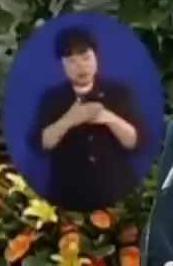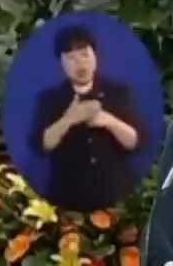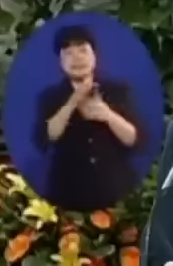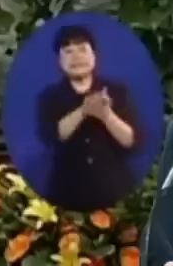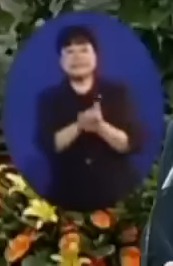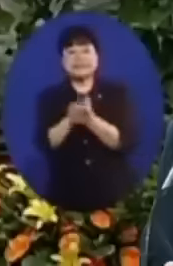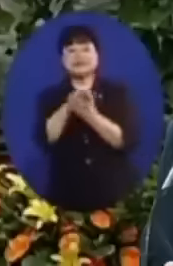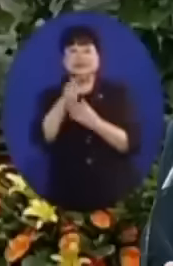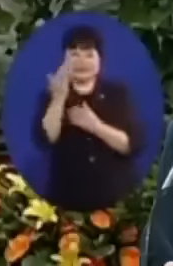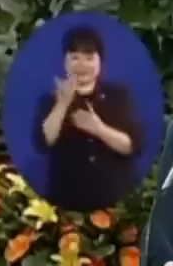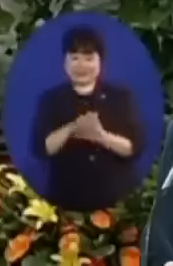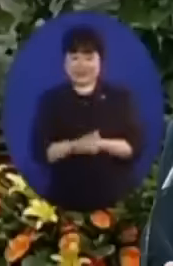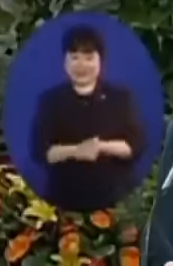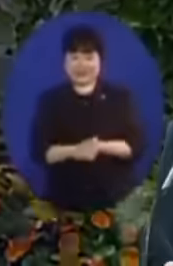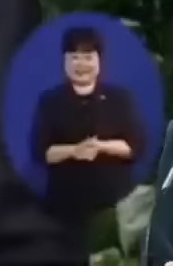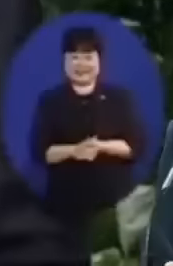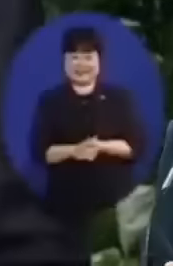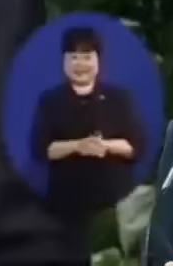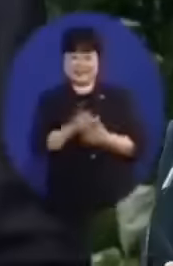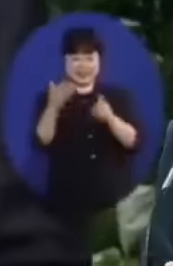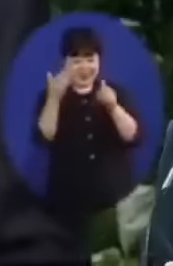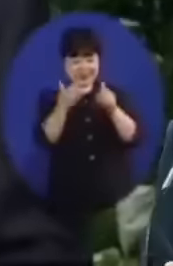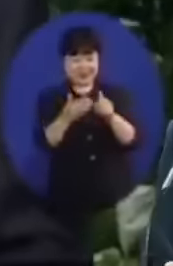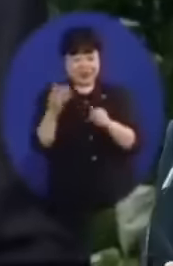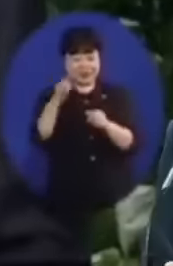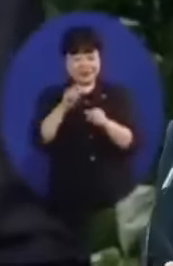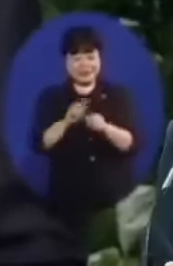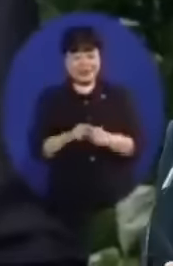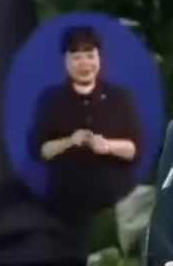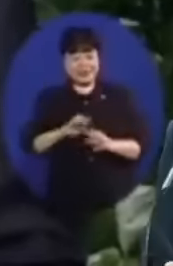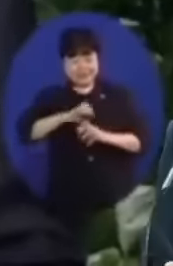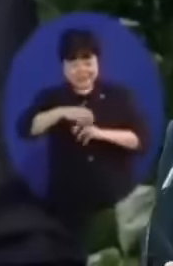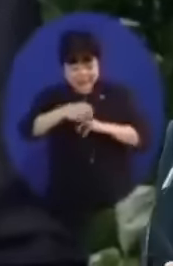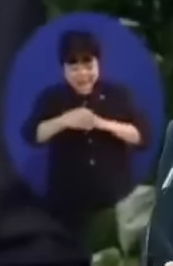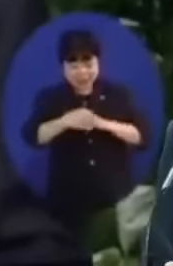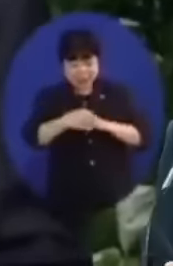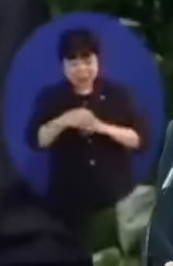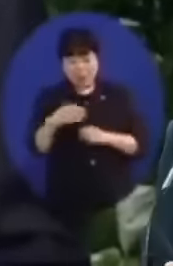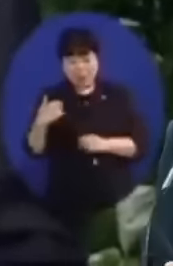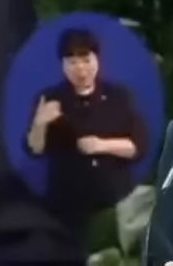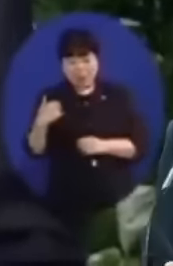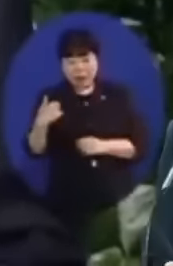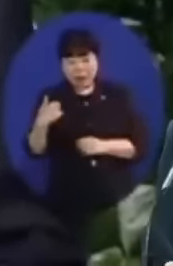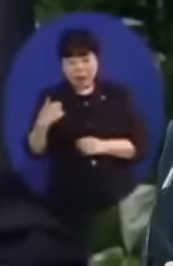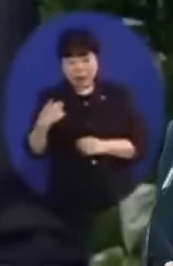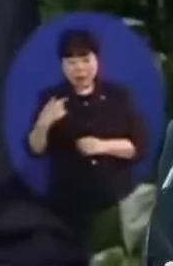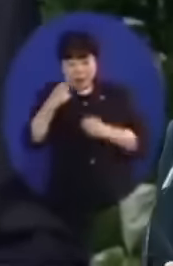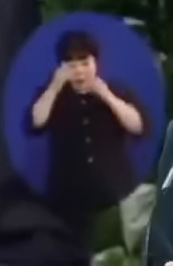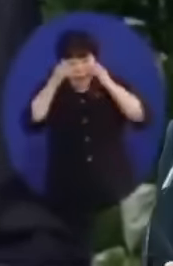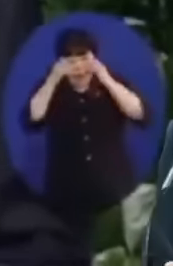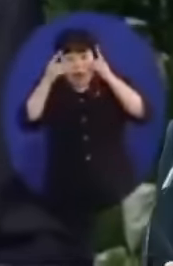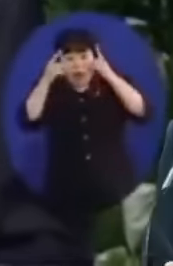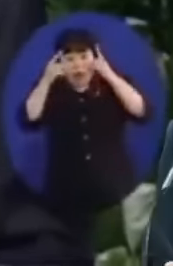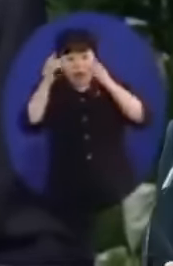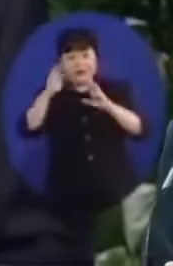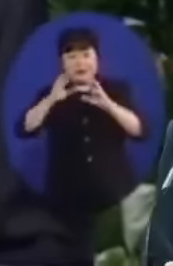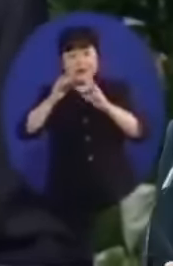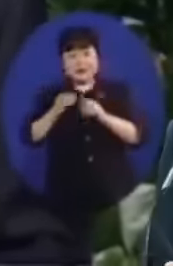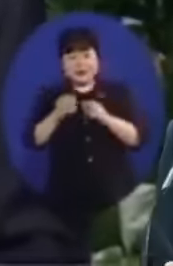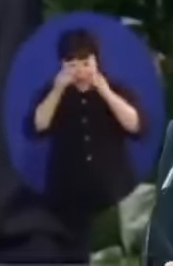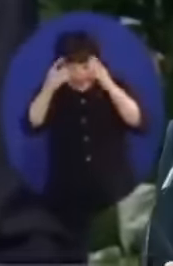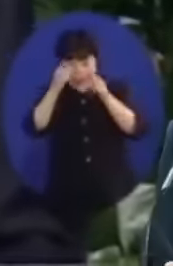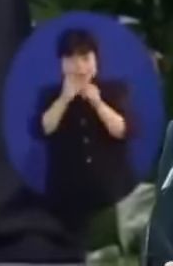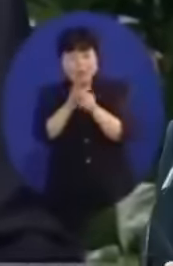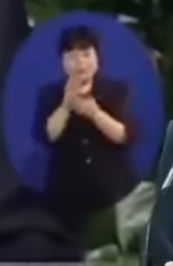친구인 것입니다. 우리에게 영적인 세계를 우리 주님 모르지 않습니까? 영안을 열어서 천국을 알게